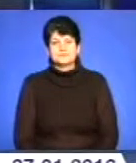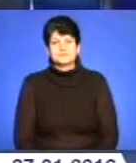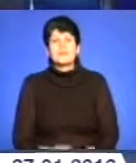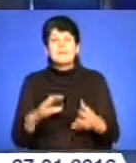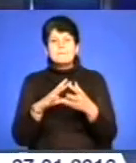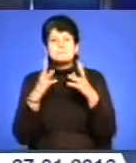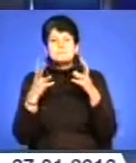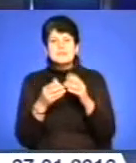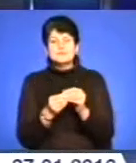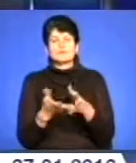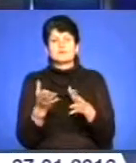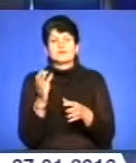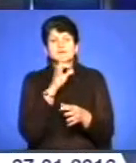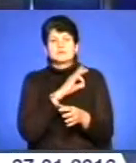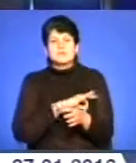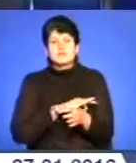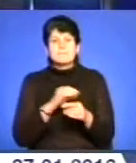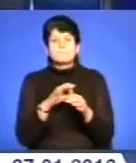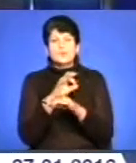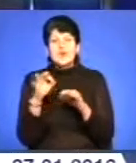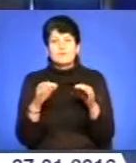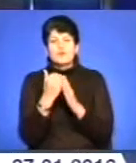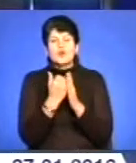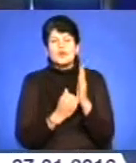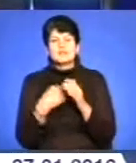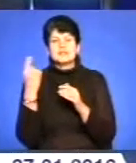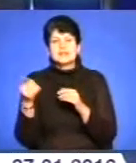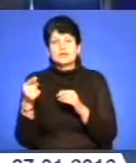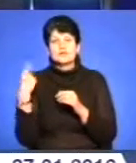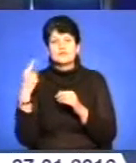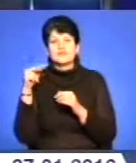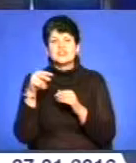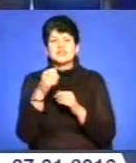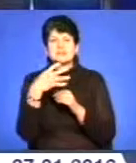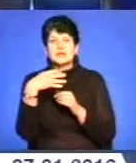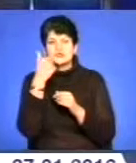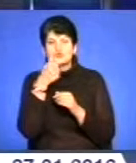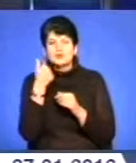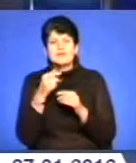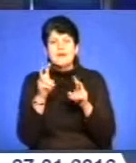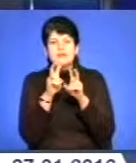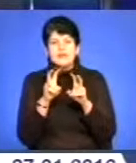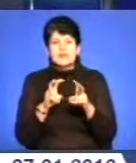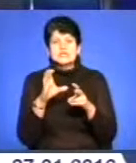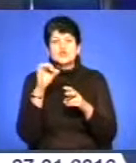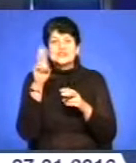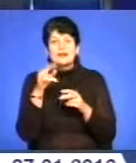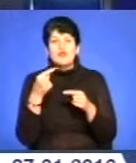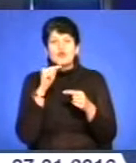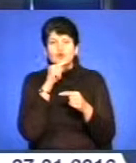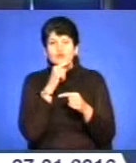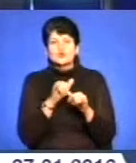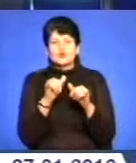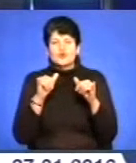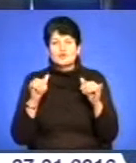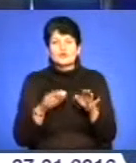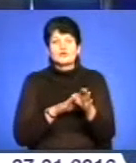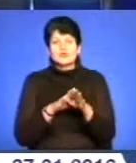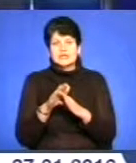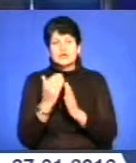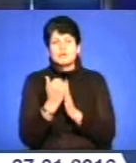Підсумки реалізації проєктів та програм в Тернопільській області у 2015 році, аналіз соціально-економічного розвитку, а також виконання програми